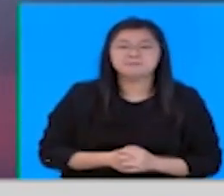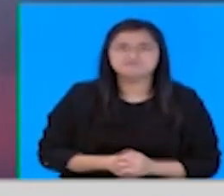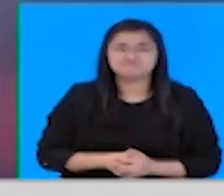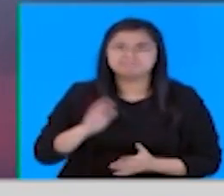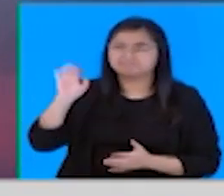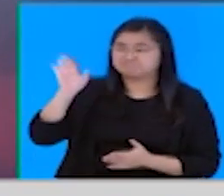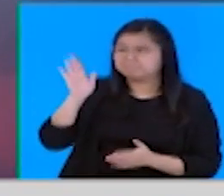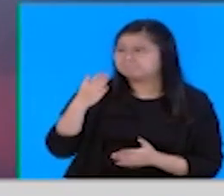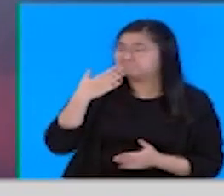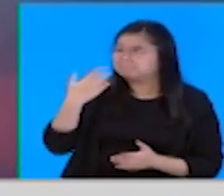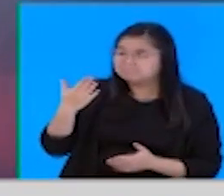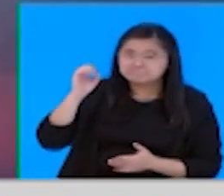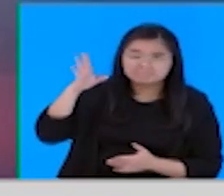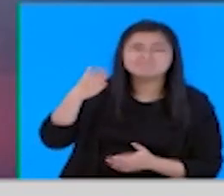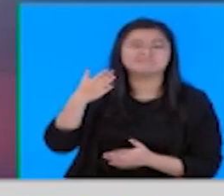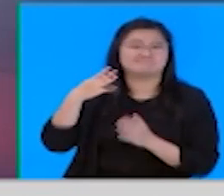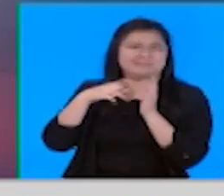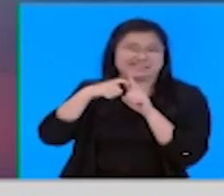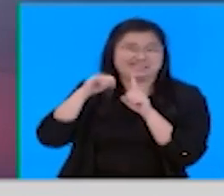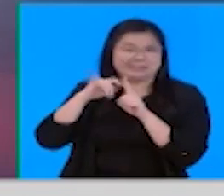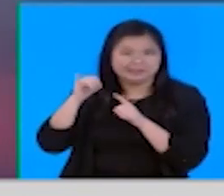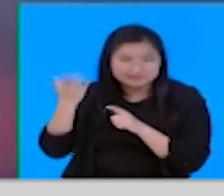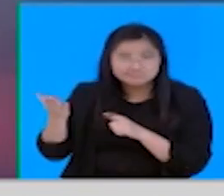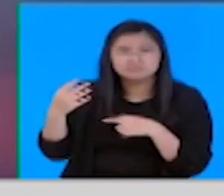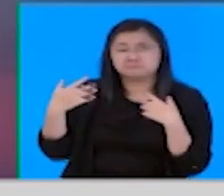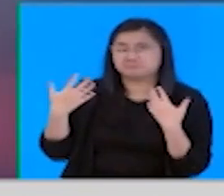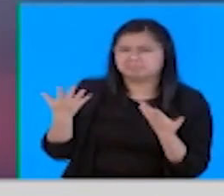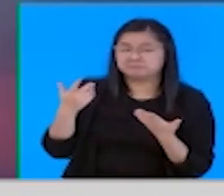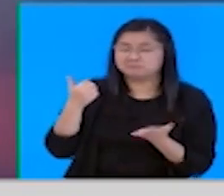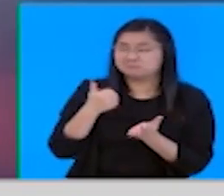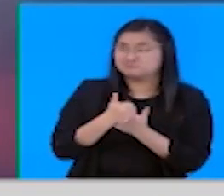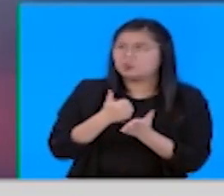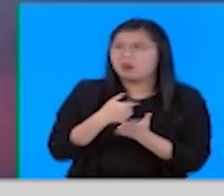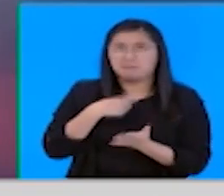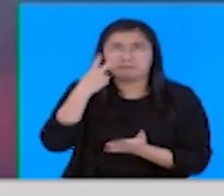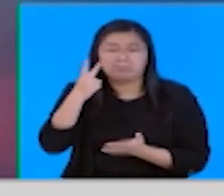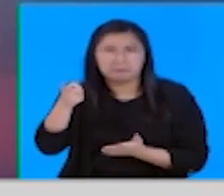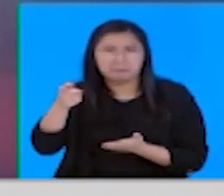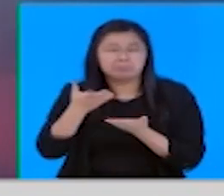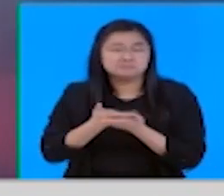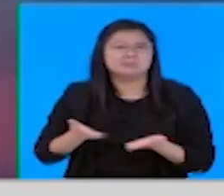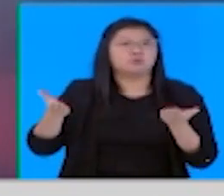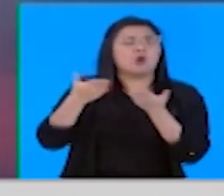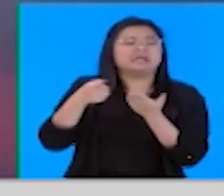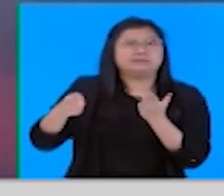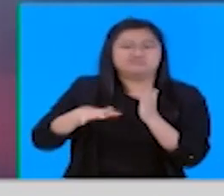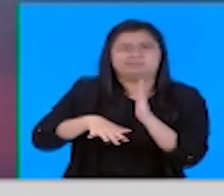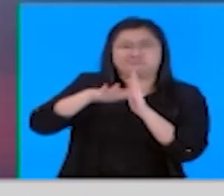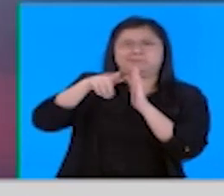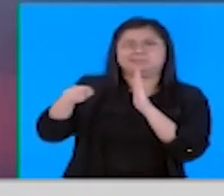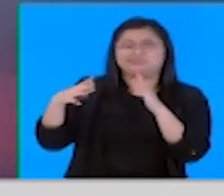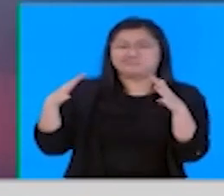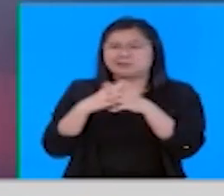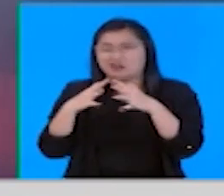banjir yang terjadi di beberapa provinsi di Kalimantan ini apakah imbas dari pembukaan lahan deforestasi